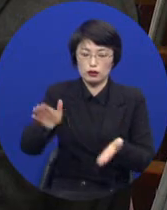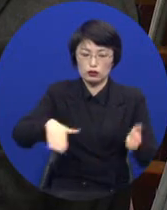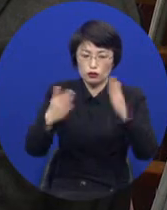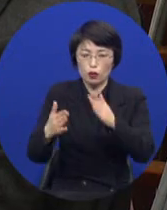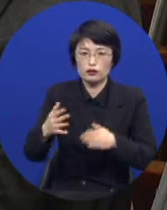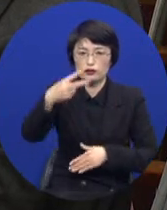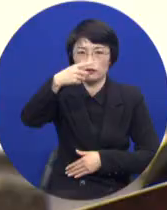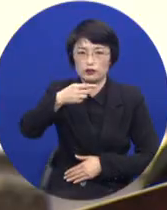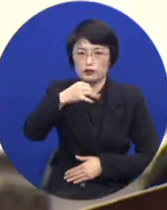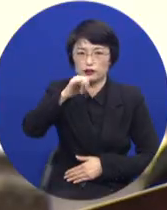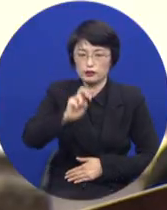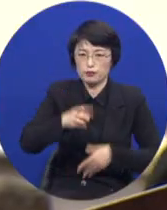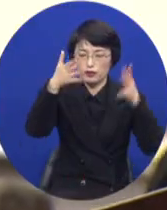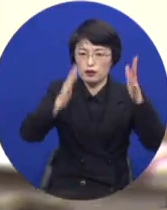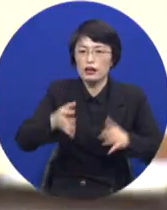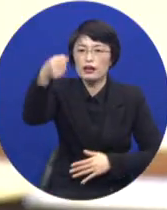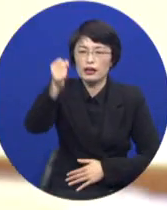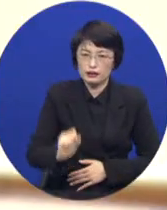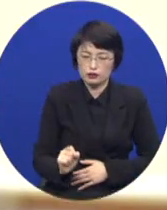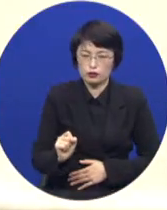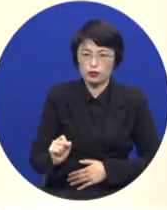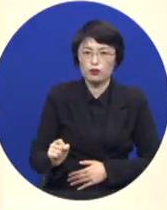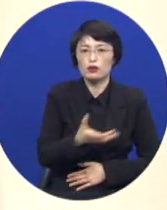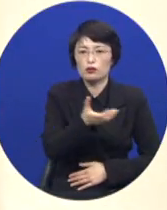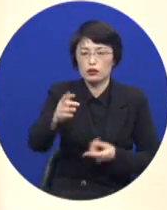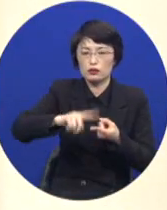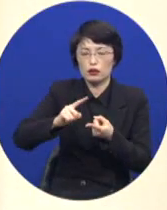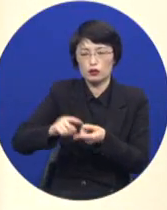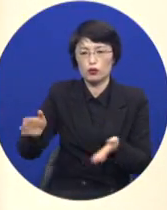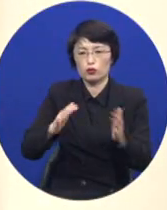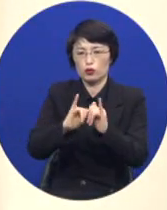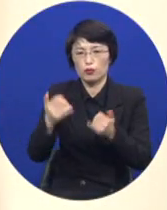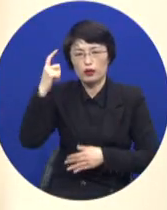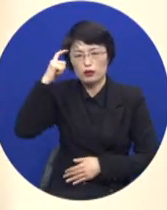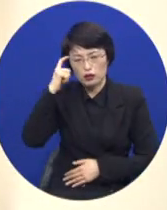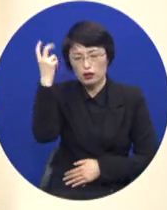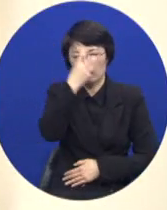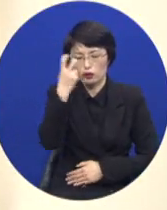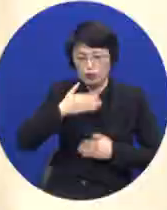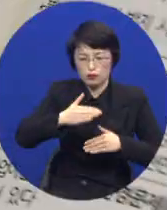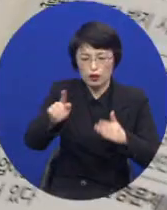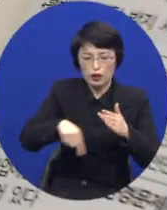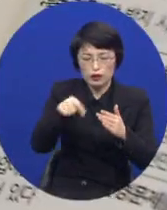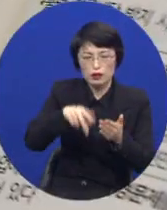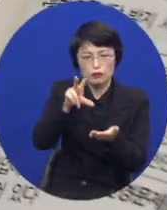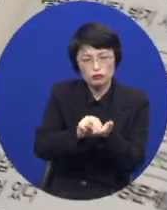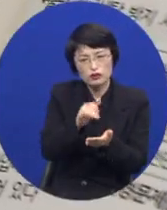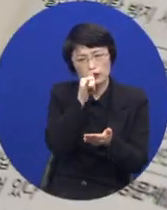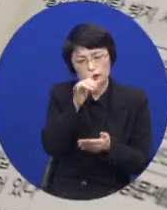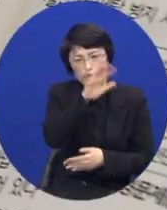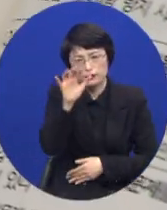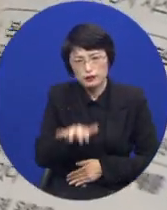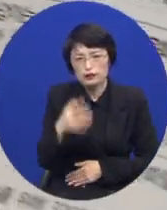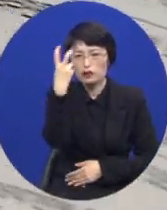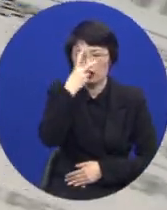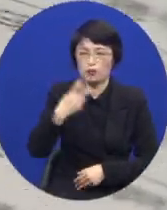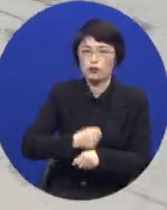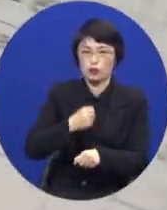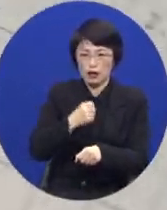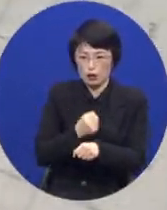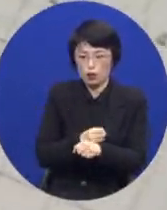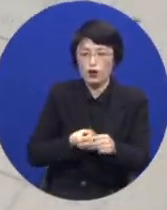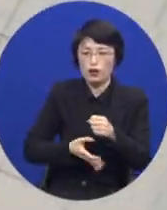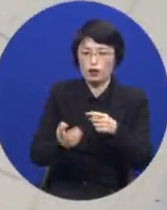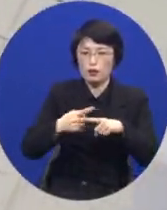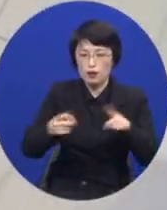카지노 이전에 대한 도민 의견 조사 과정 의 하자가 있는지 전문가 그룹과 검토하고 카지노 영향 평가는 제도개선에